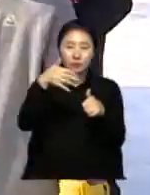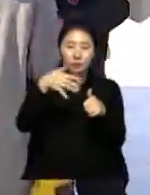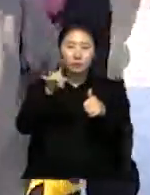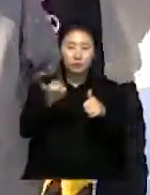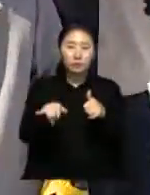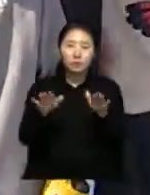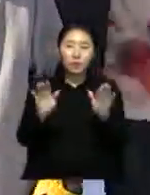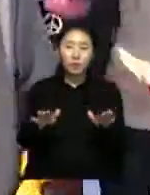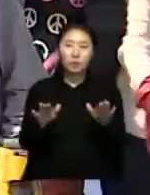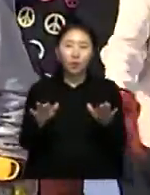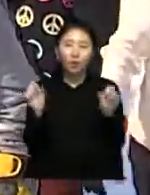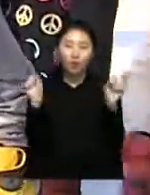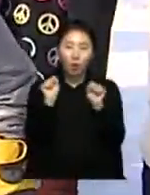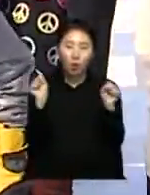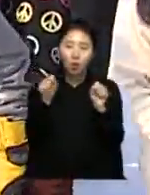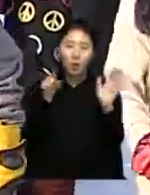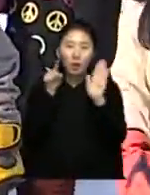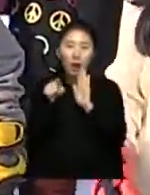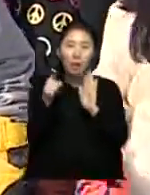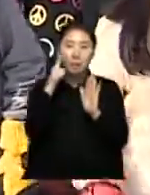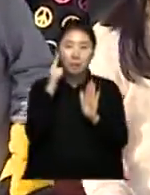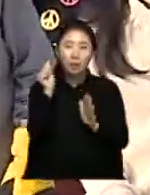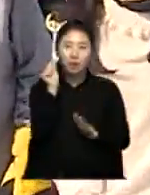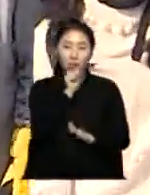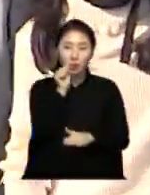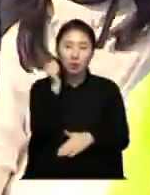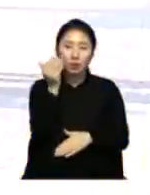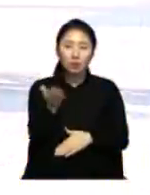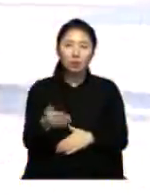시간에는 겨울철 가볼 만한 것을 소개해드리겠습니다.